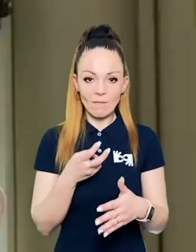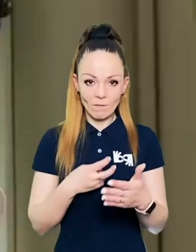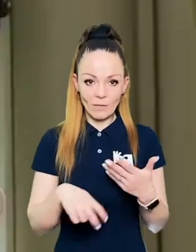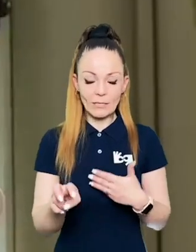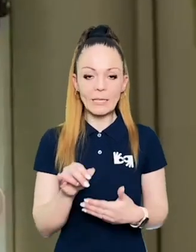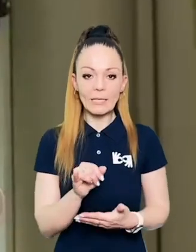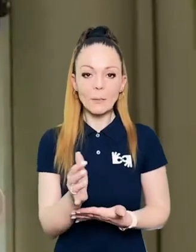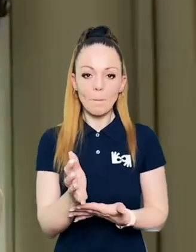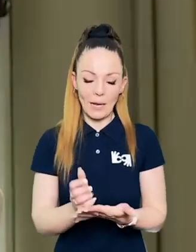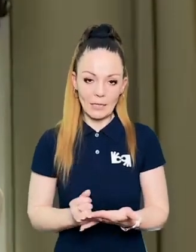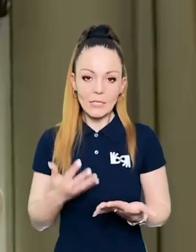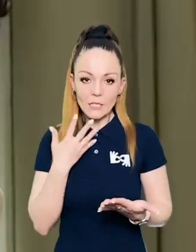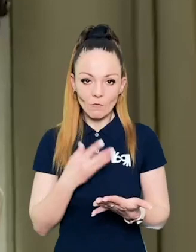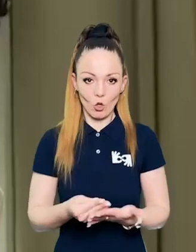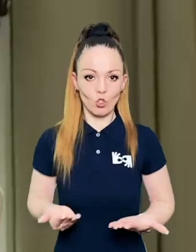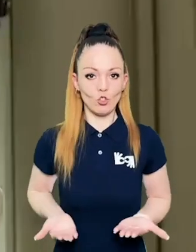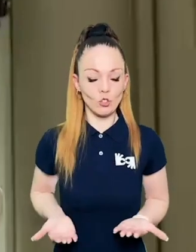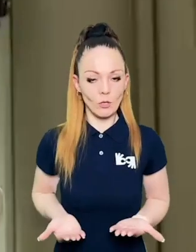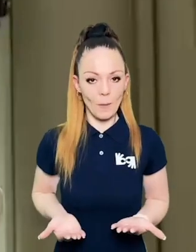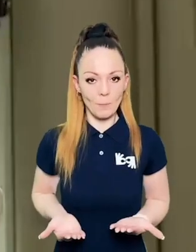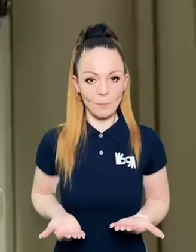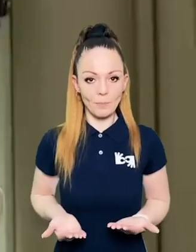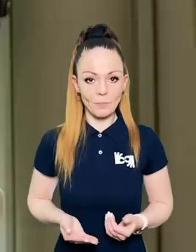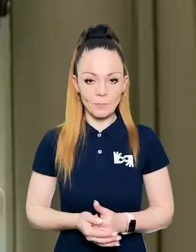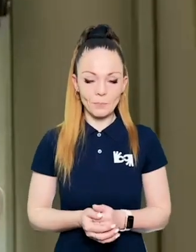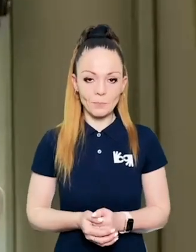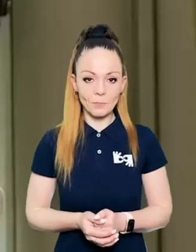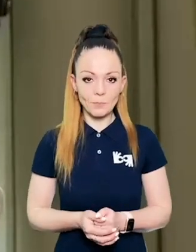повне право вийти і зберегти своє життя.